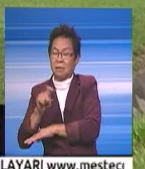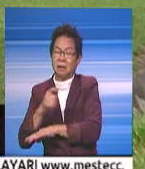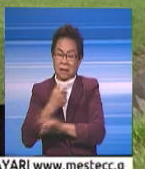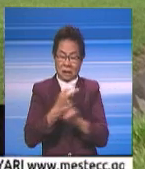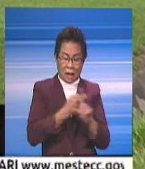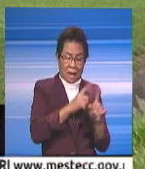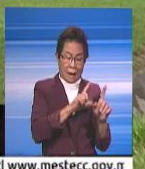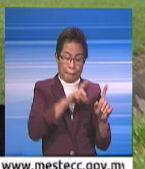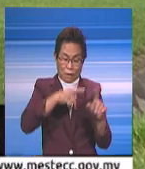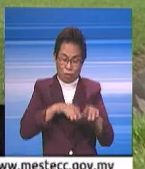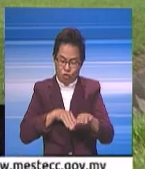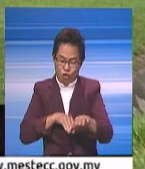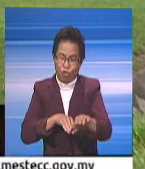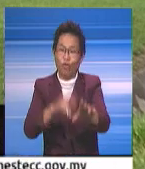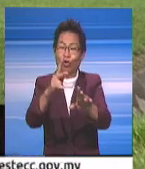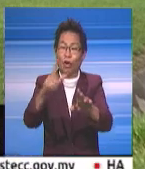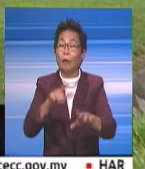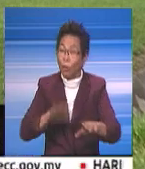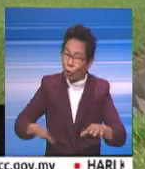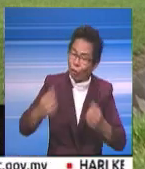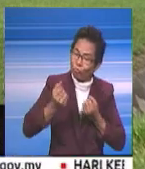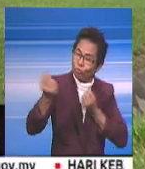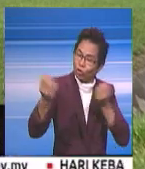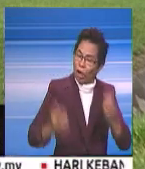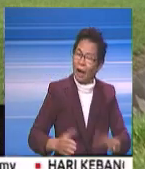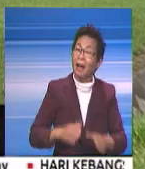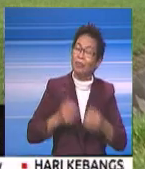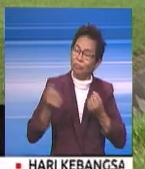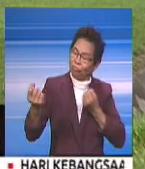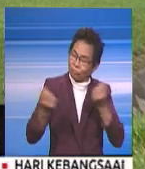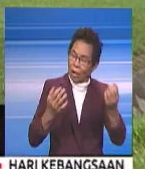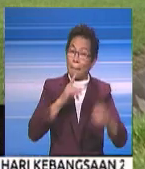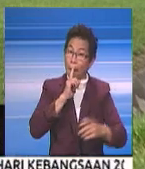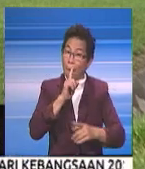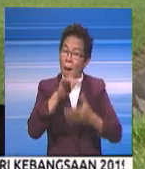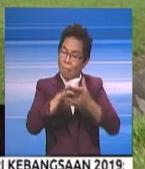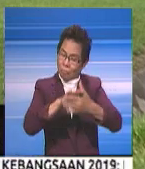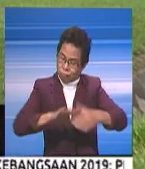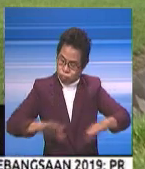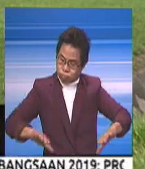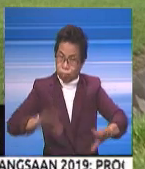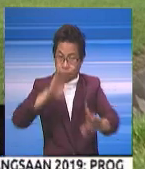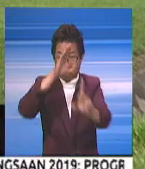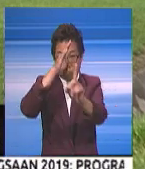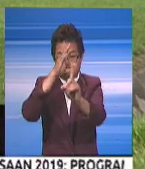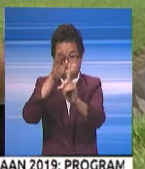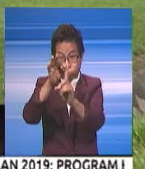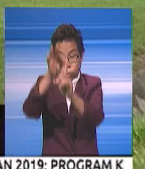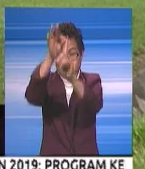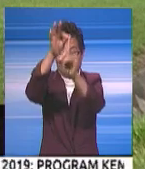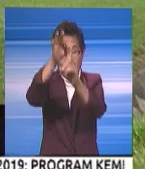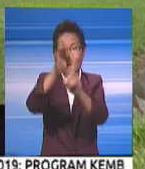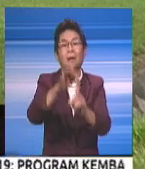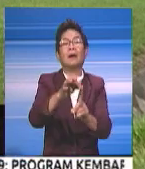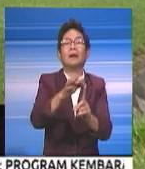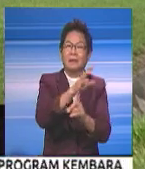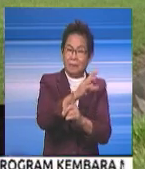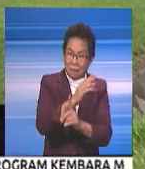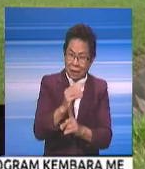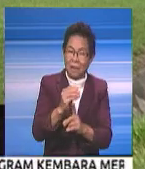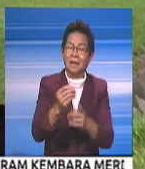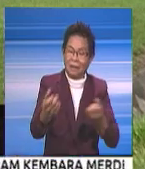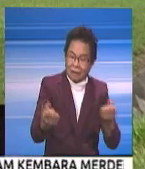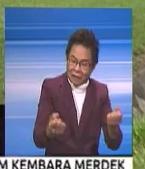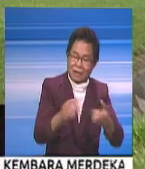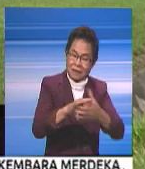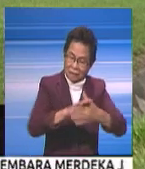kepada anda sebagai pengguna Lembu Raya, anda perlu pastikan keselamatan perlu dititikutamakan daripada aspek kenderaan dan juga daripada